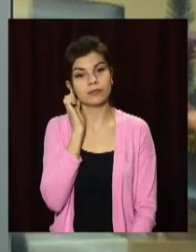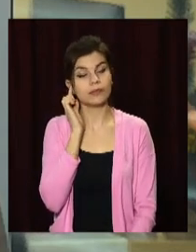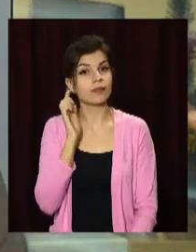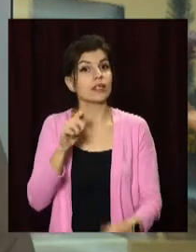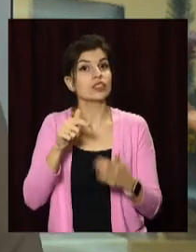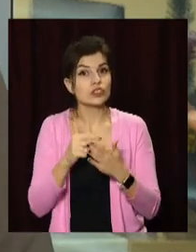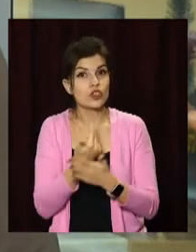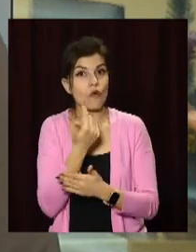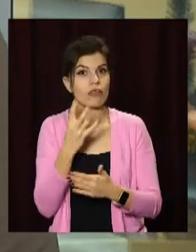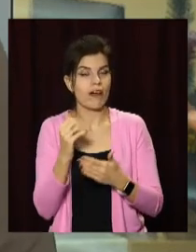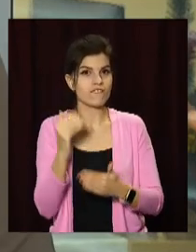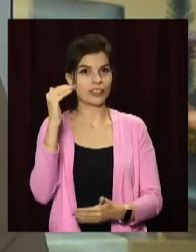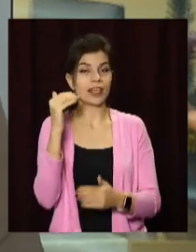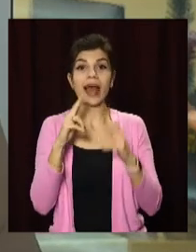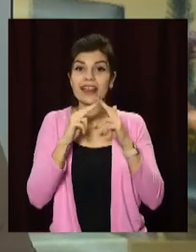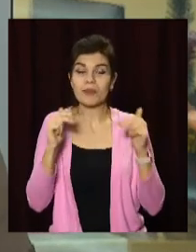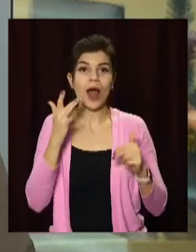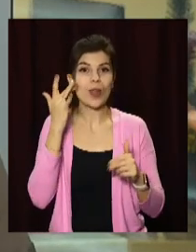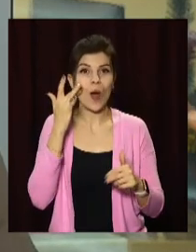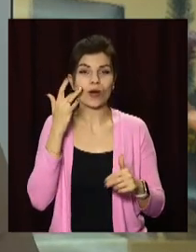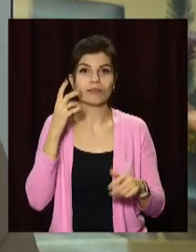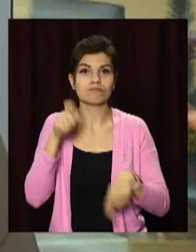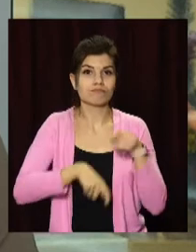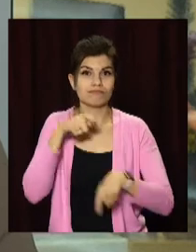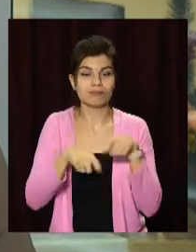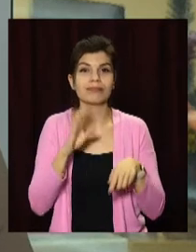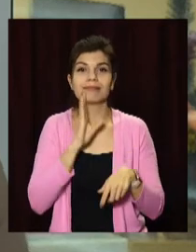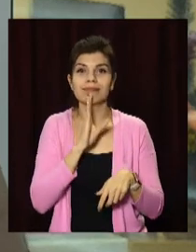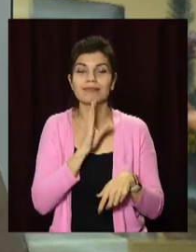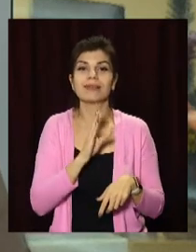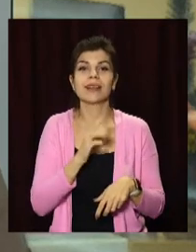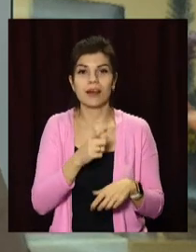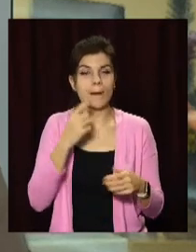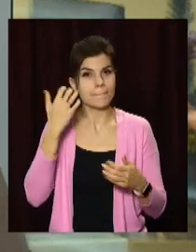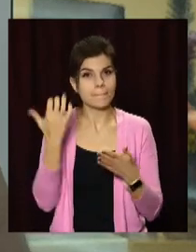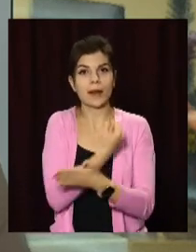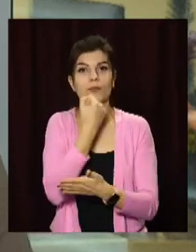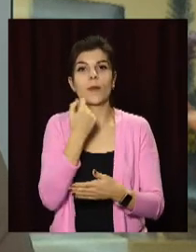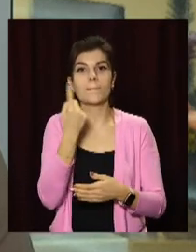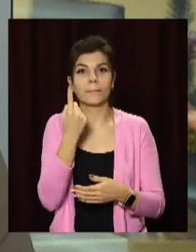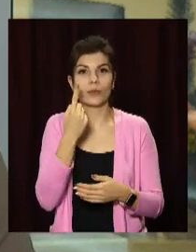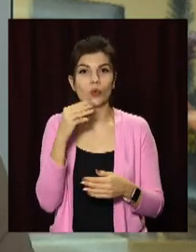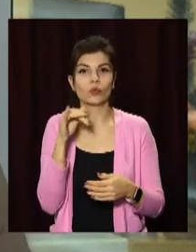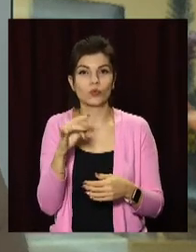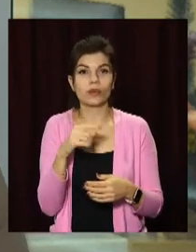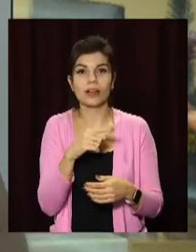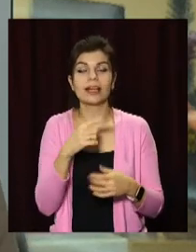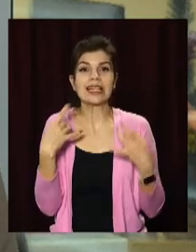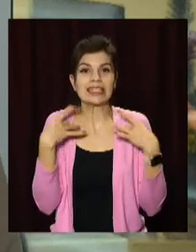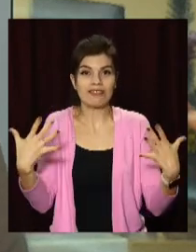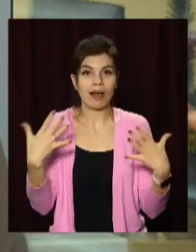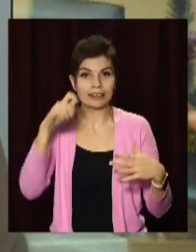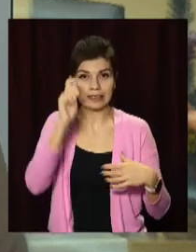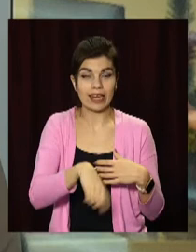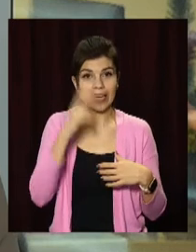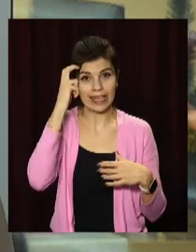Знову на висоті. Дніпровська легкоатлетка Ярослава Магучих стала переможницею першого турніру року «Різдвяні старти». На